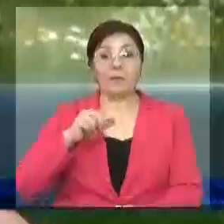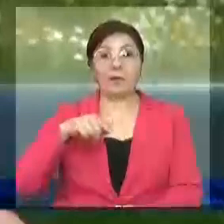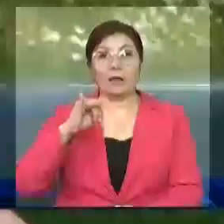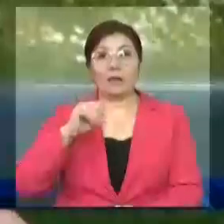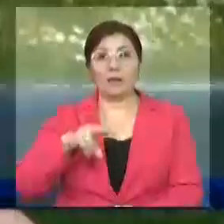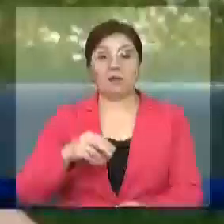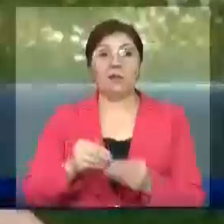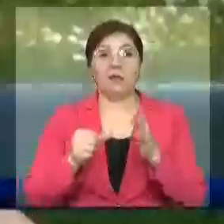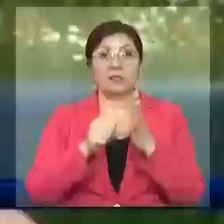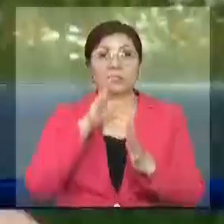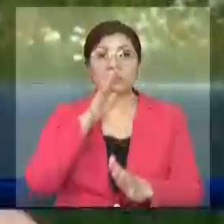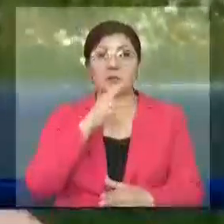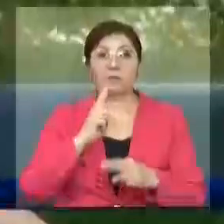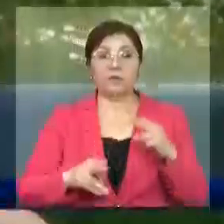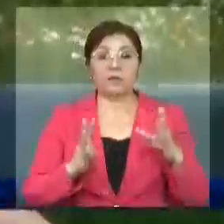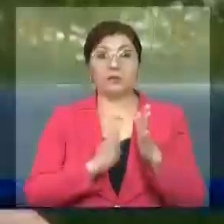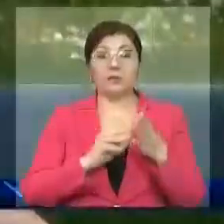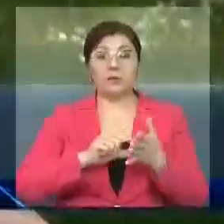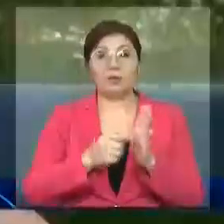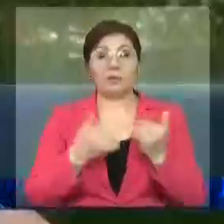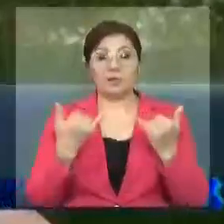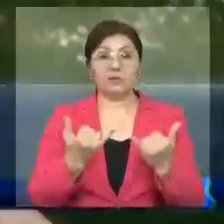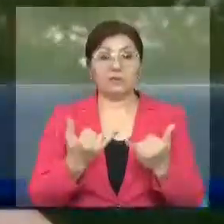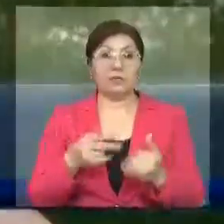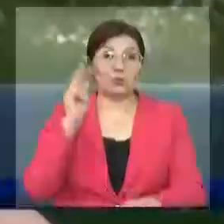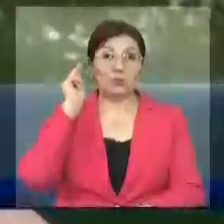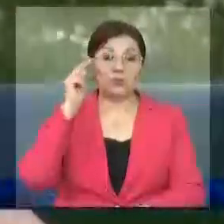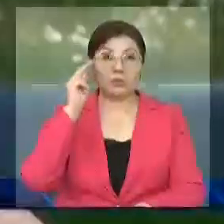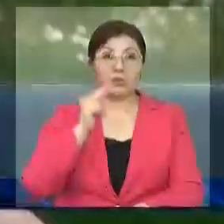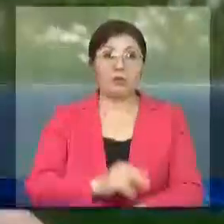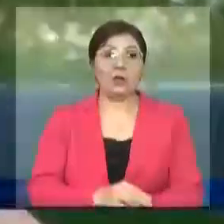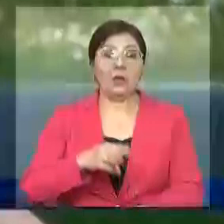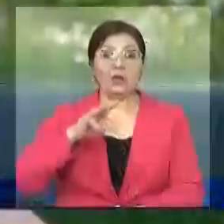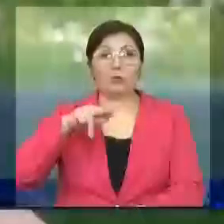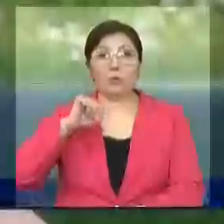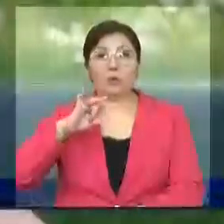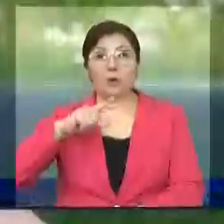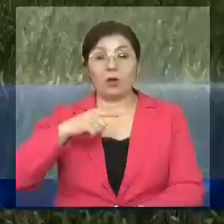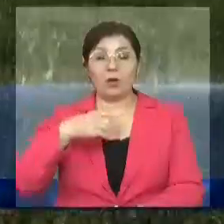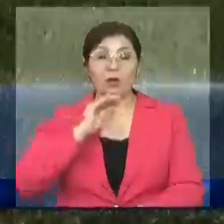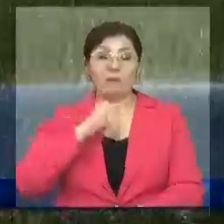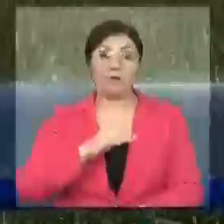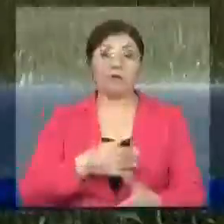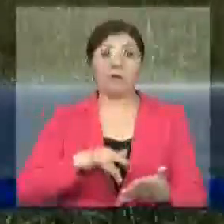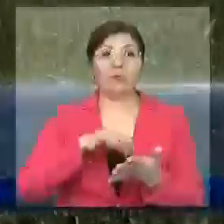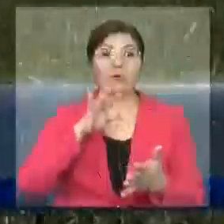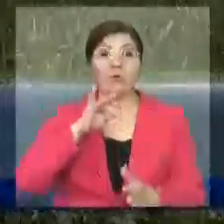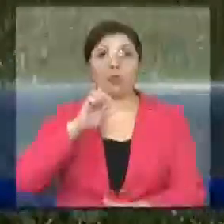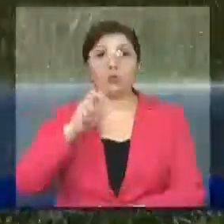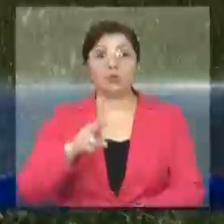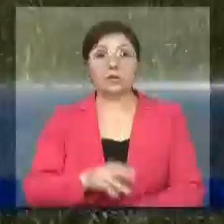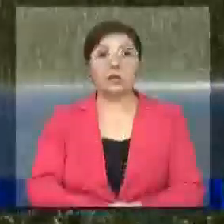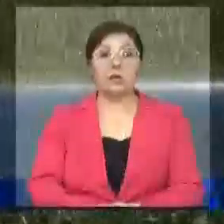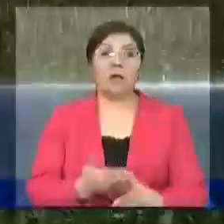лет. Окончил 9 класс, сейчас поступил на токаря в Орске. Как отмечает Иван Иванович,